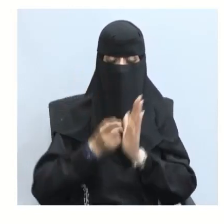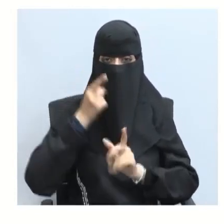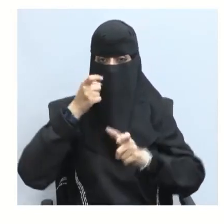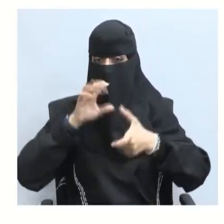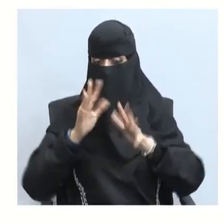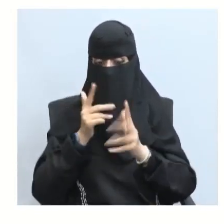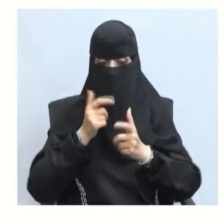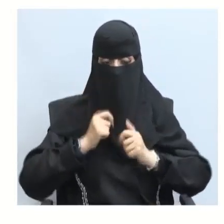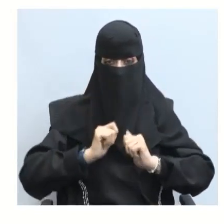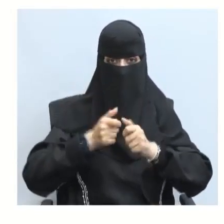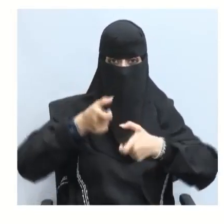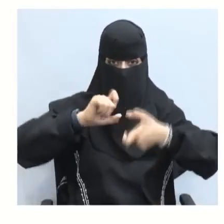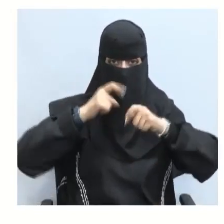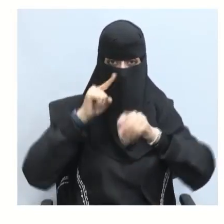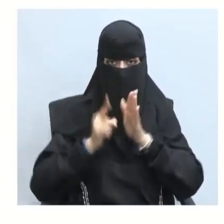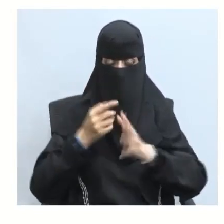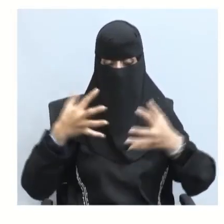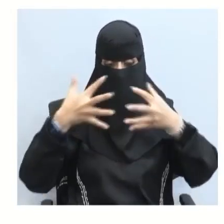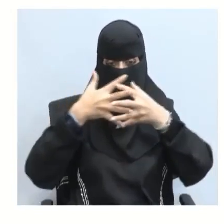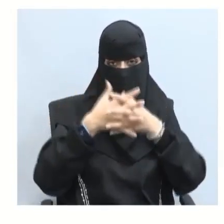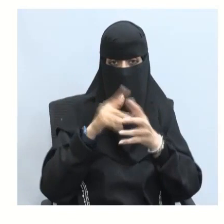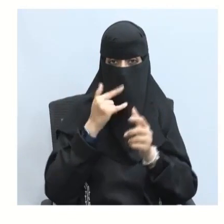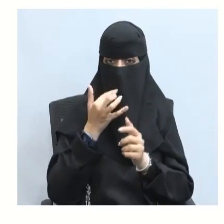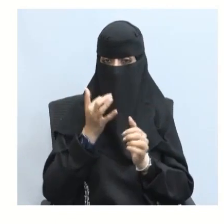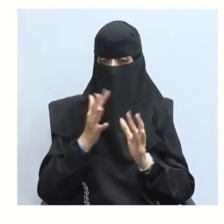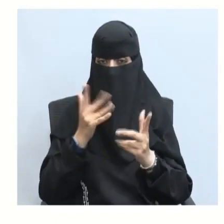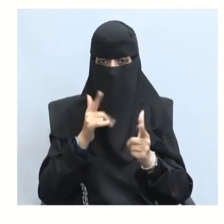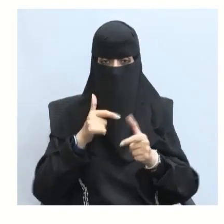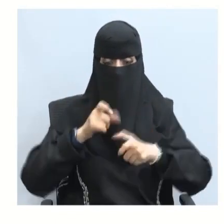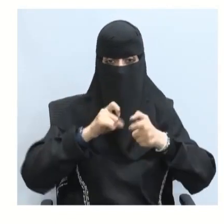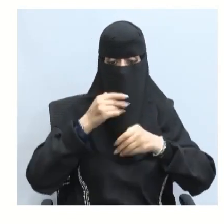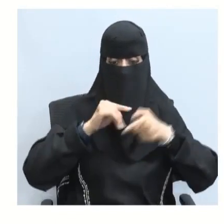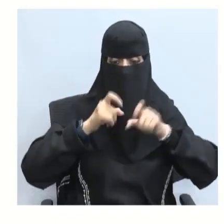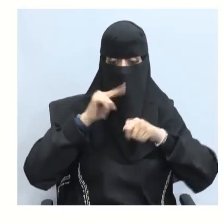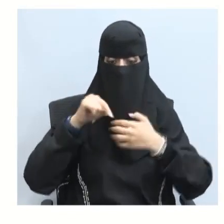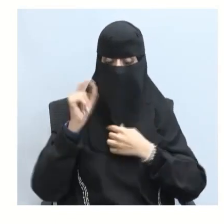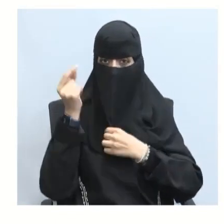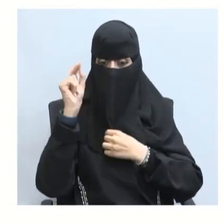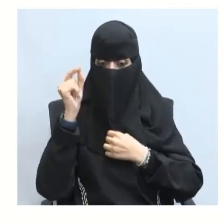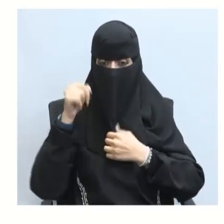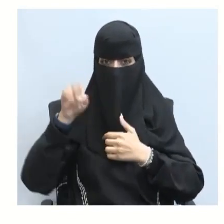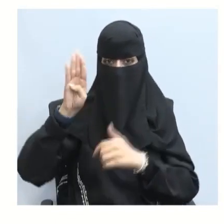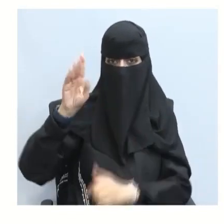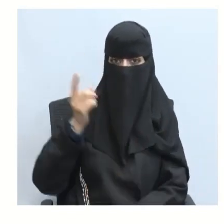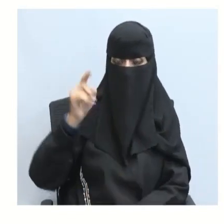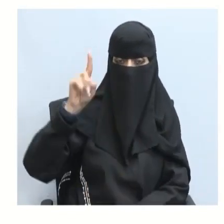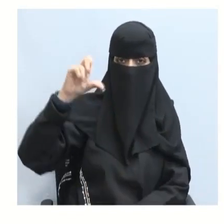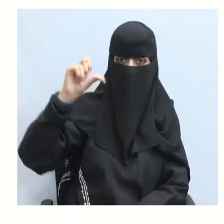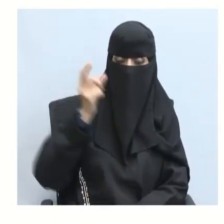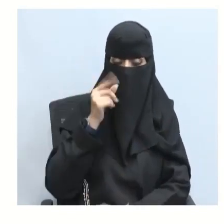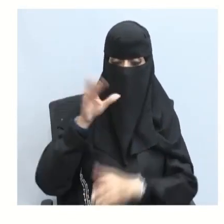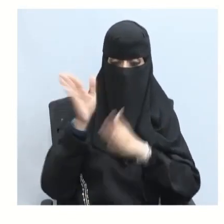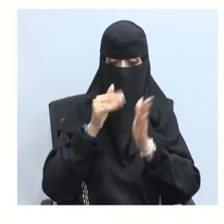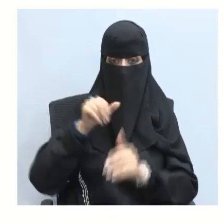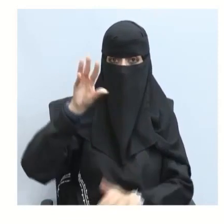الهيدروكربونات البسيط تتكون الهيدروكربونات من ذرات كربون وهيدروجين وتحتوي